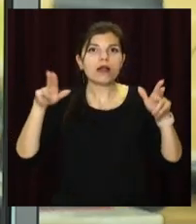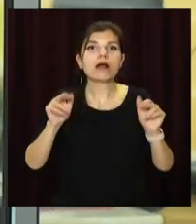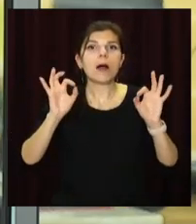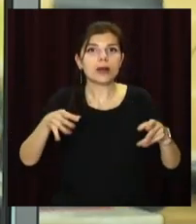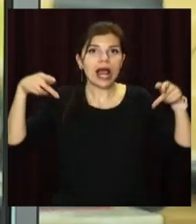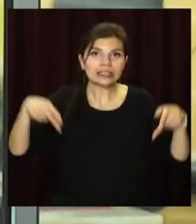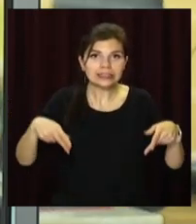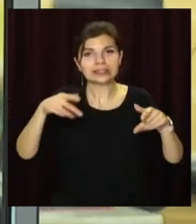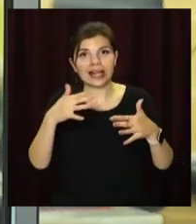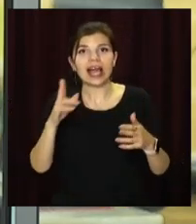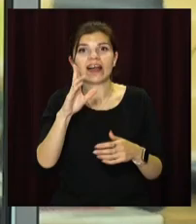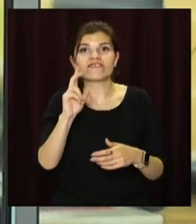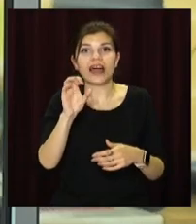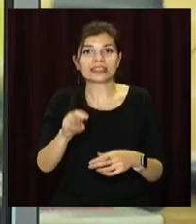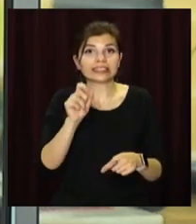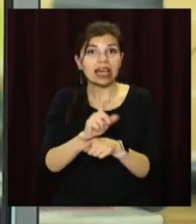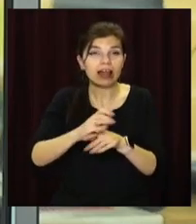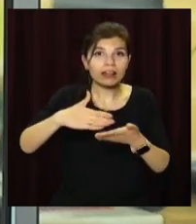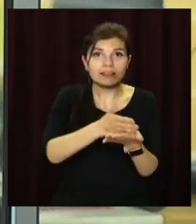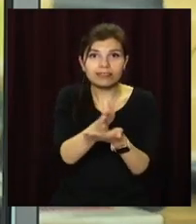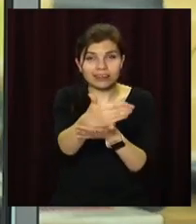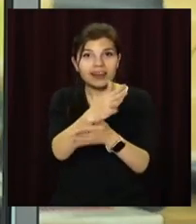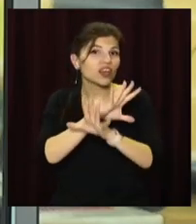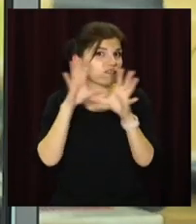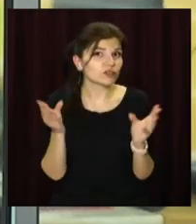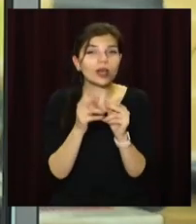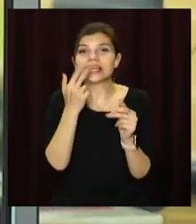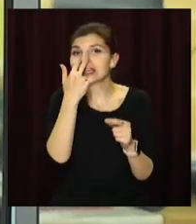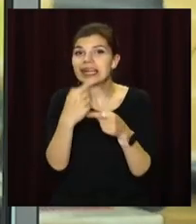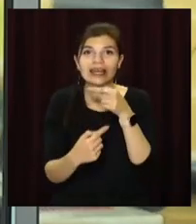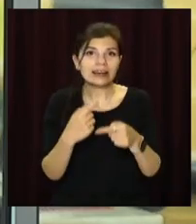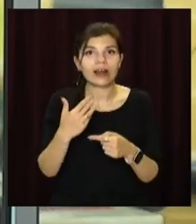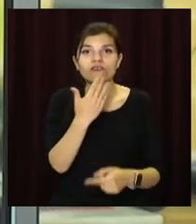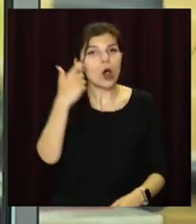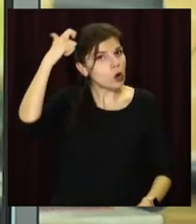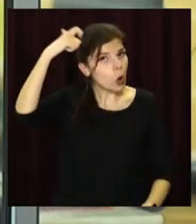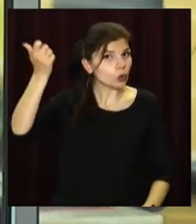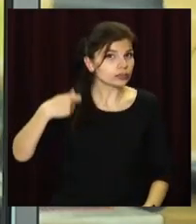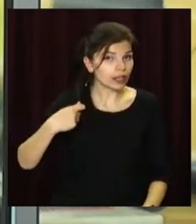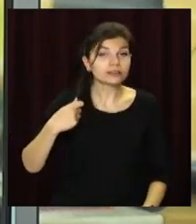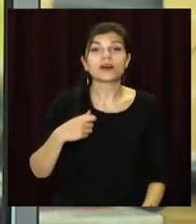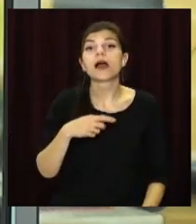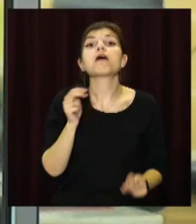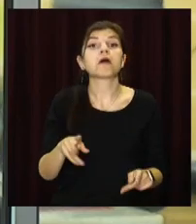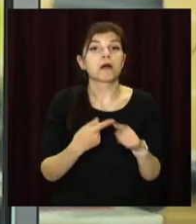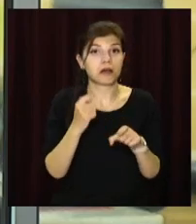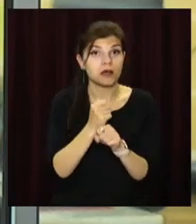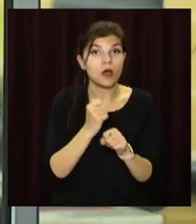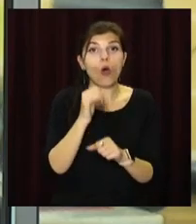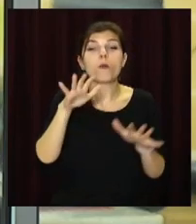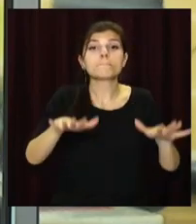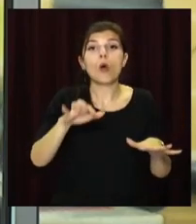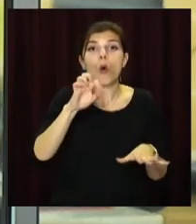знання історії України. На дітей чекали смуги перешкоди, квести, таборування в лісі – все за традиціями